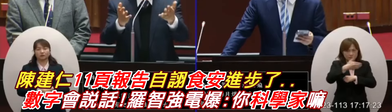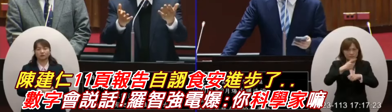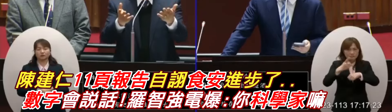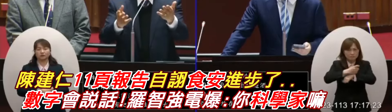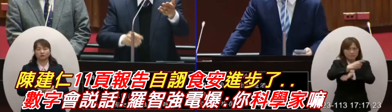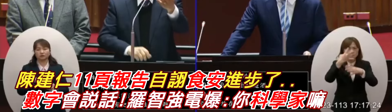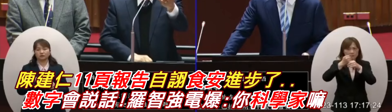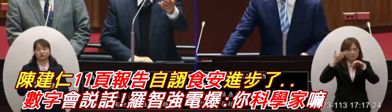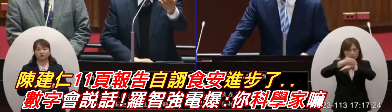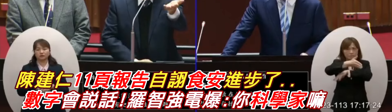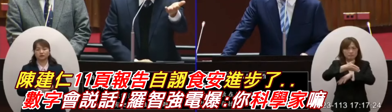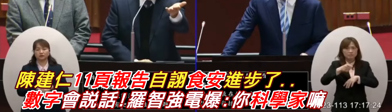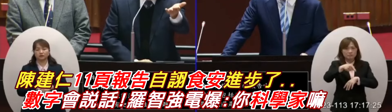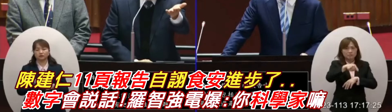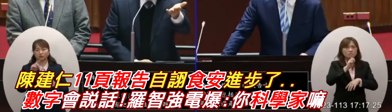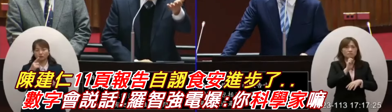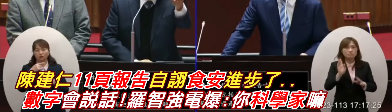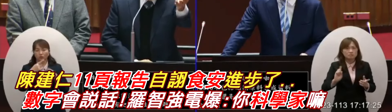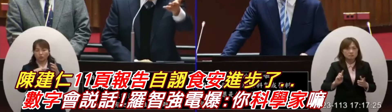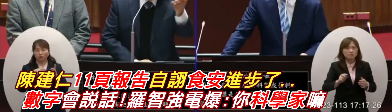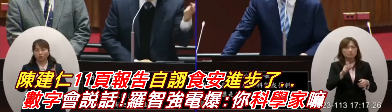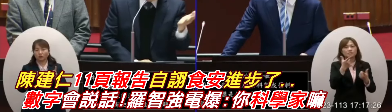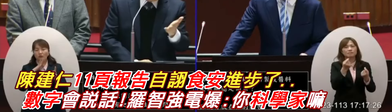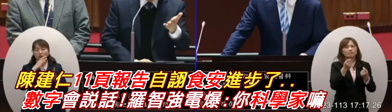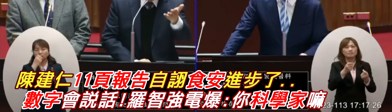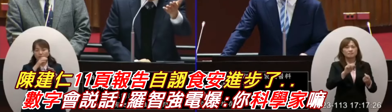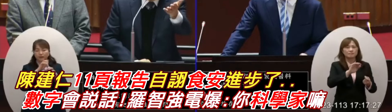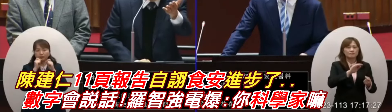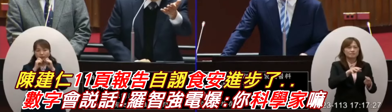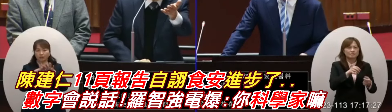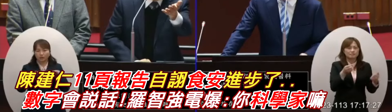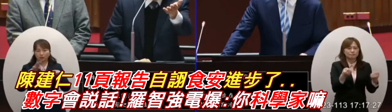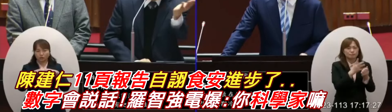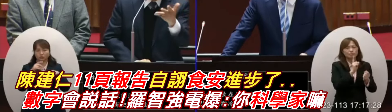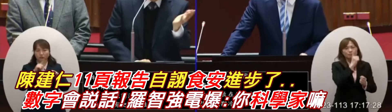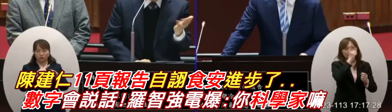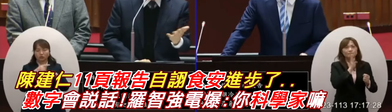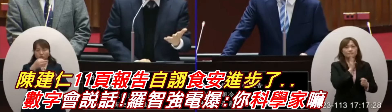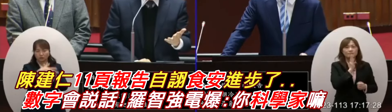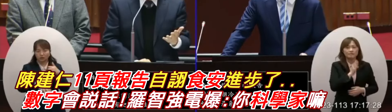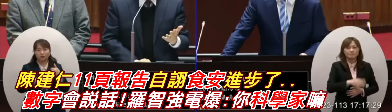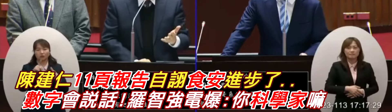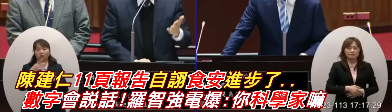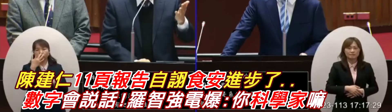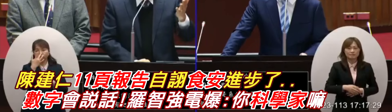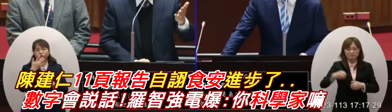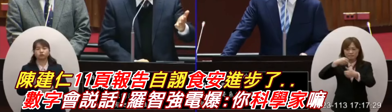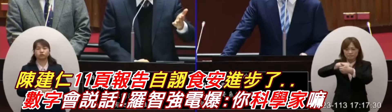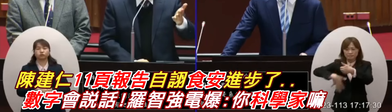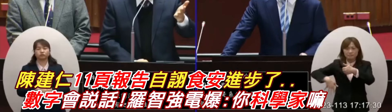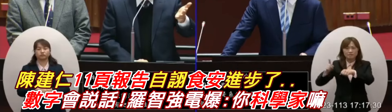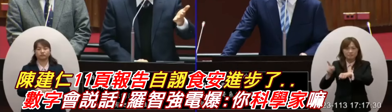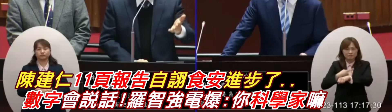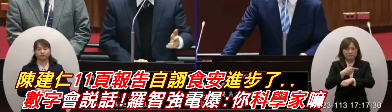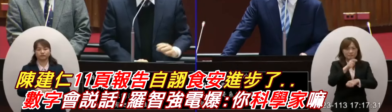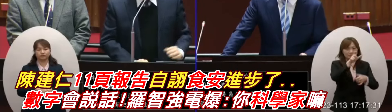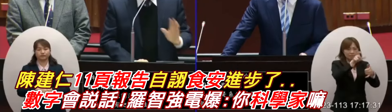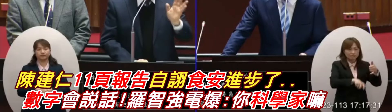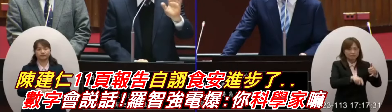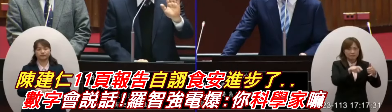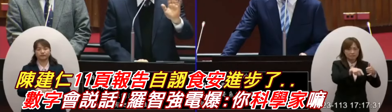因为 个案啦， 因为你对食品安全的系统性问题你不懂啊。 系统跟个案都由你定义啦，